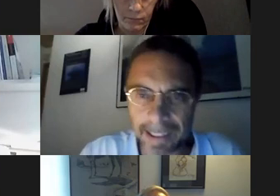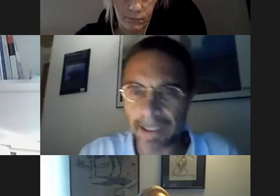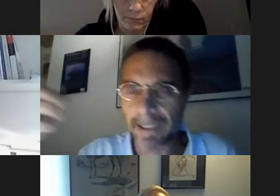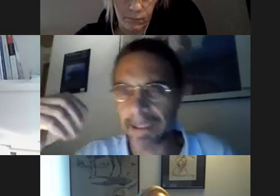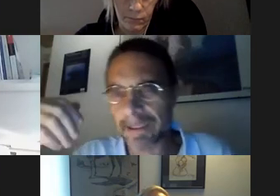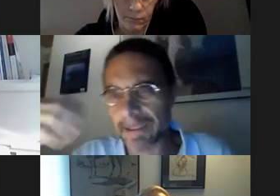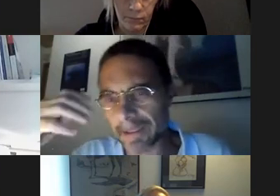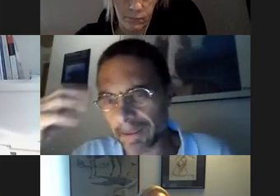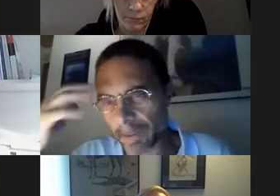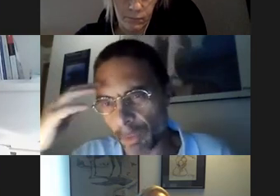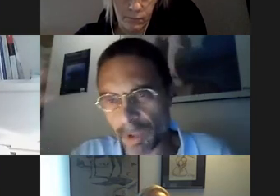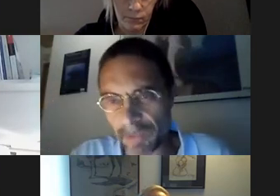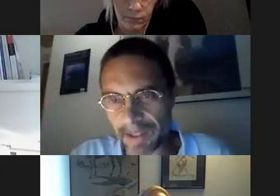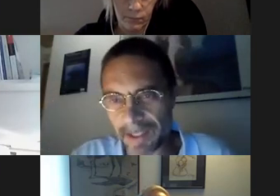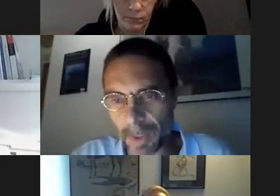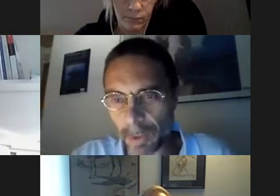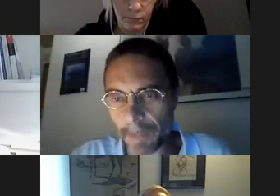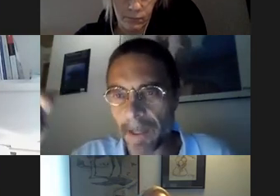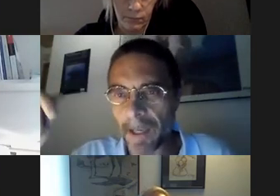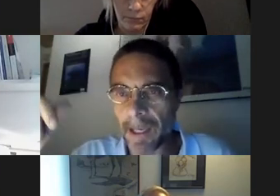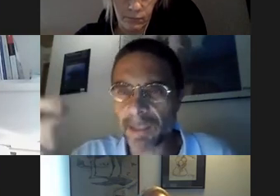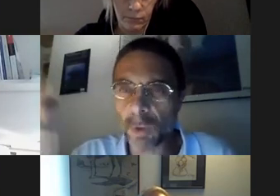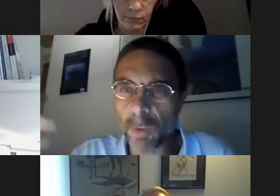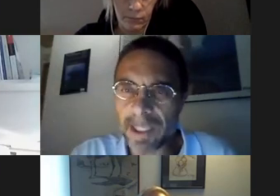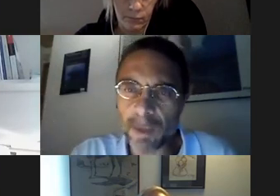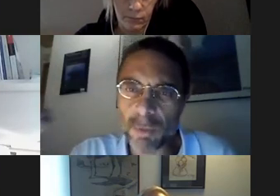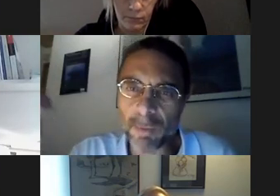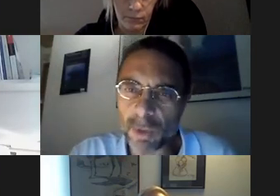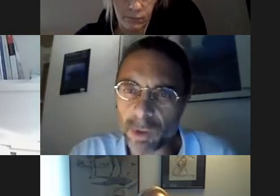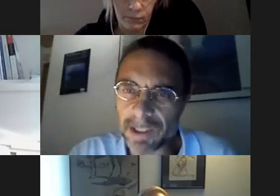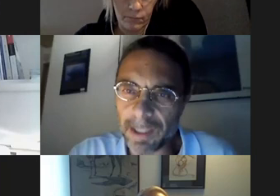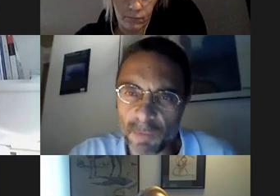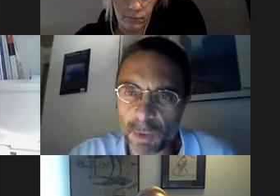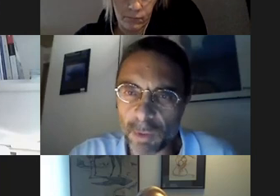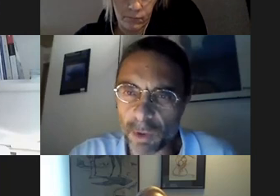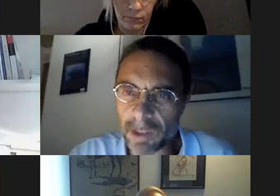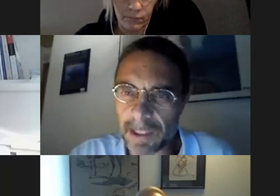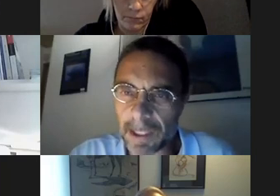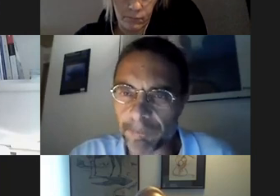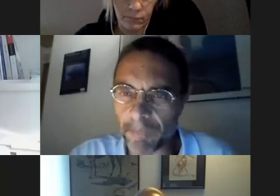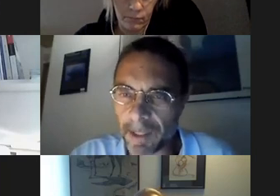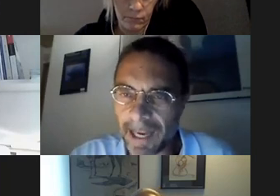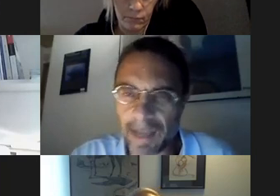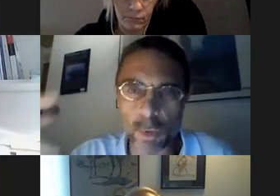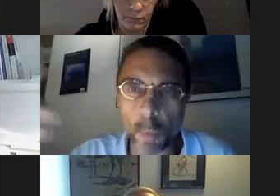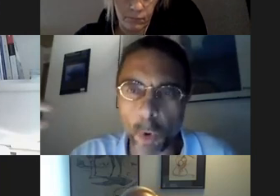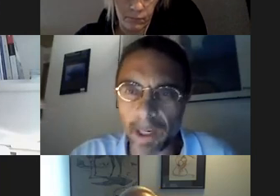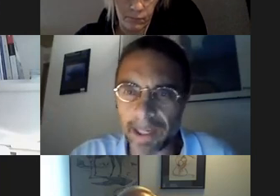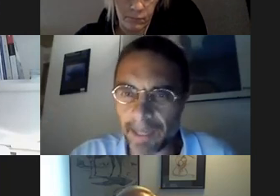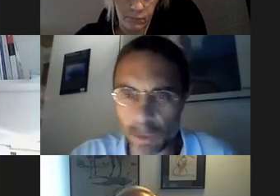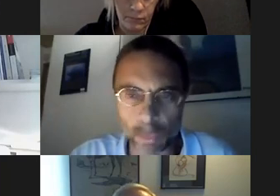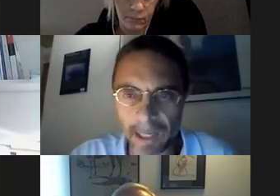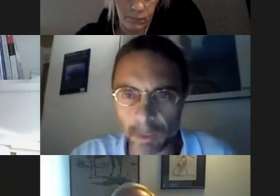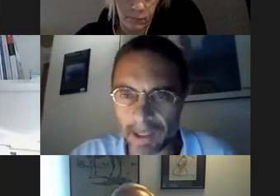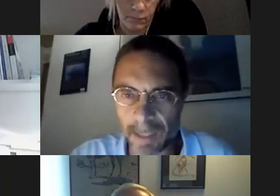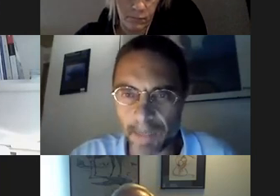lastra non so se avete seguito è stato come dire una sorta di a mio avviso una sorta di caso scuola